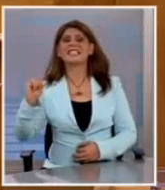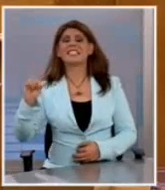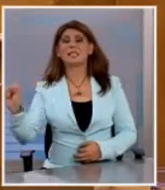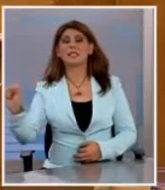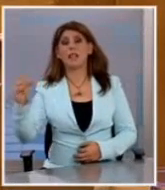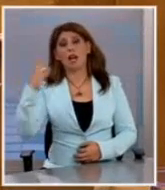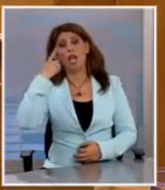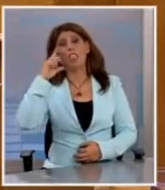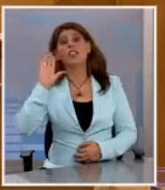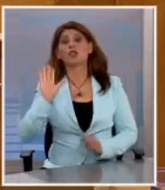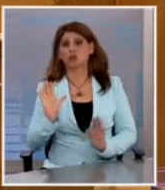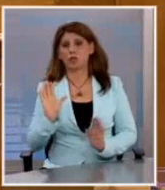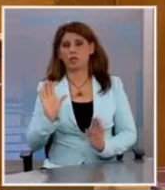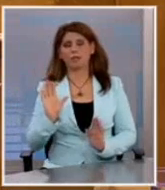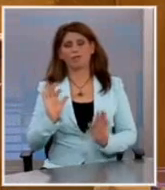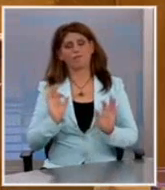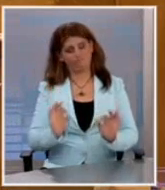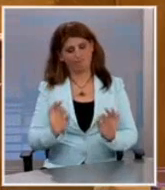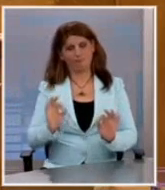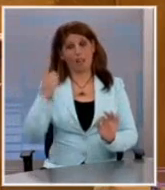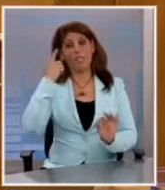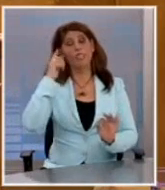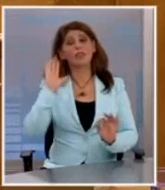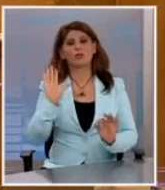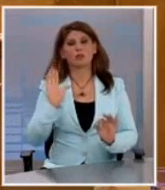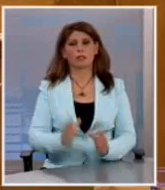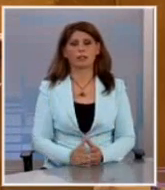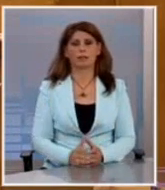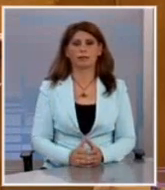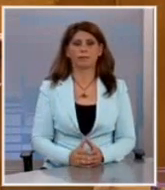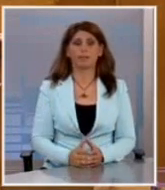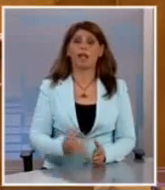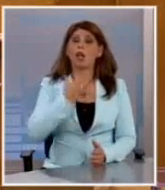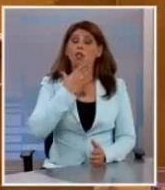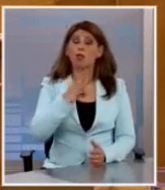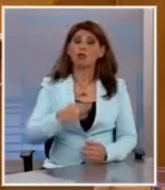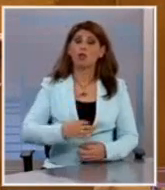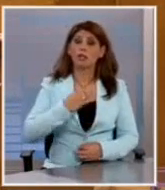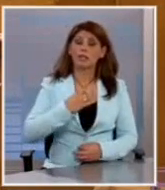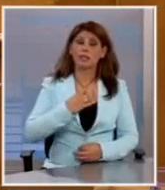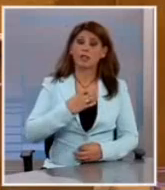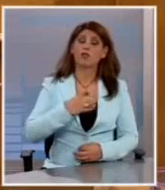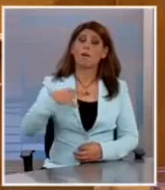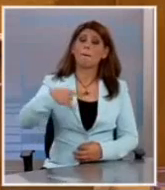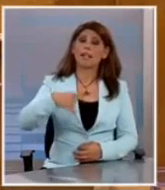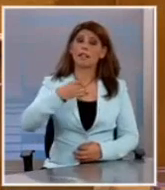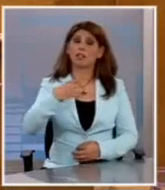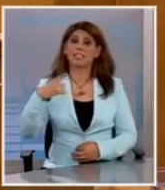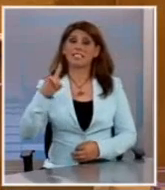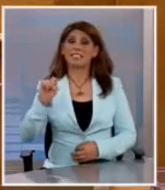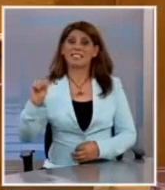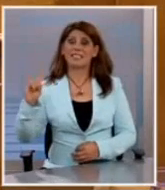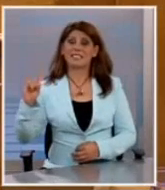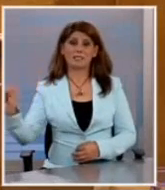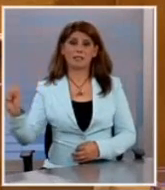το ξέρετε. Βεβαίως δεν το ξέρετε. Διότι ο κύριος Παναγιώτης Ζήσης, κυρία Βούλτεψη,